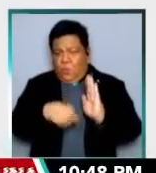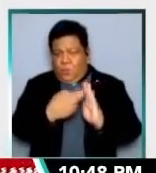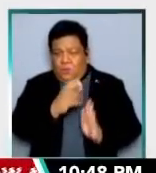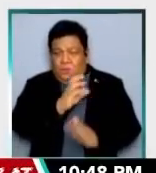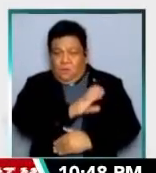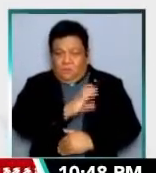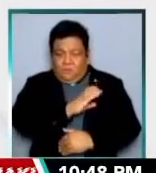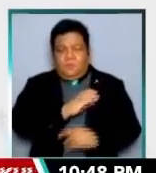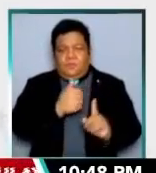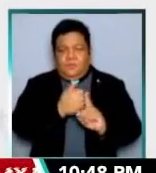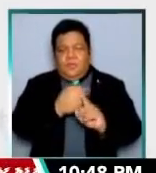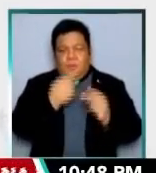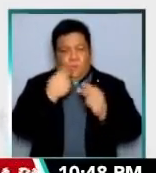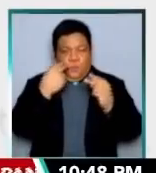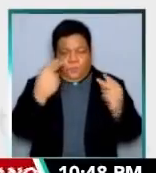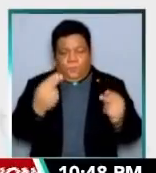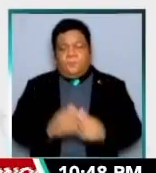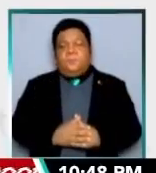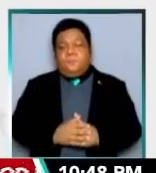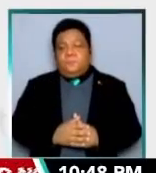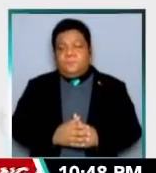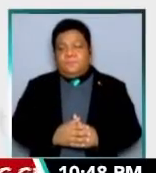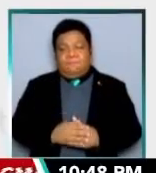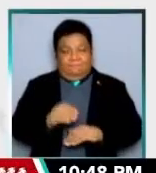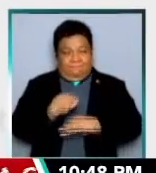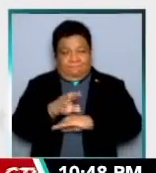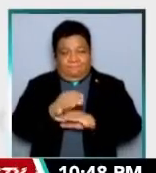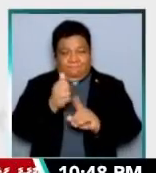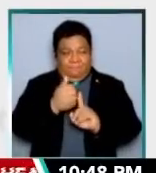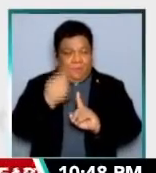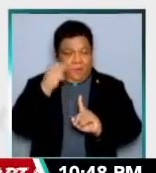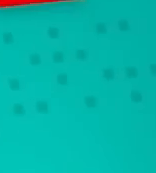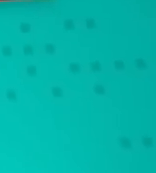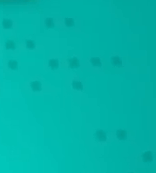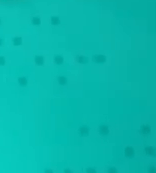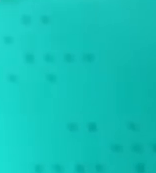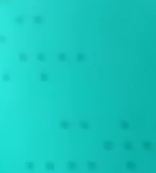siya ng COVID. Bilin niya, magpalakas at sundin ang health protocols.